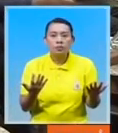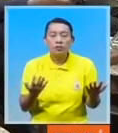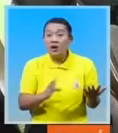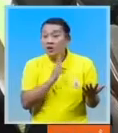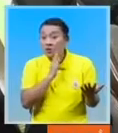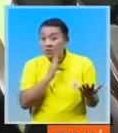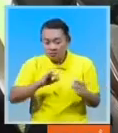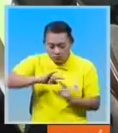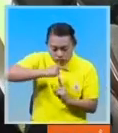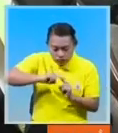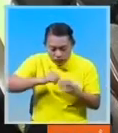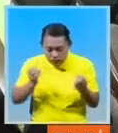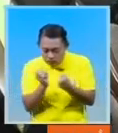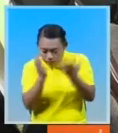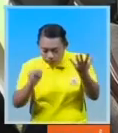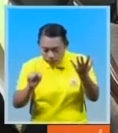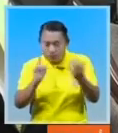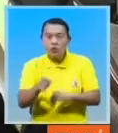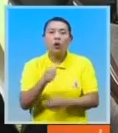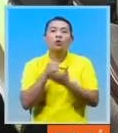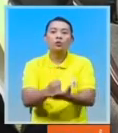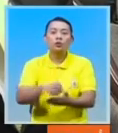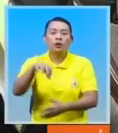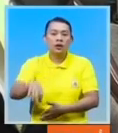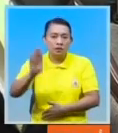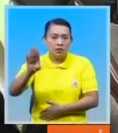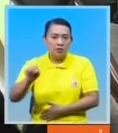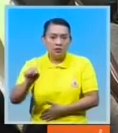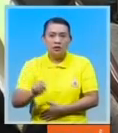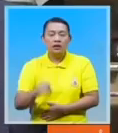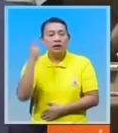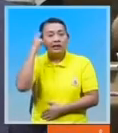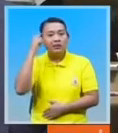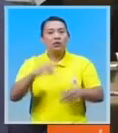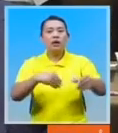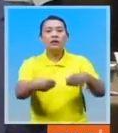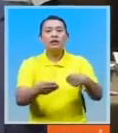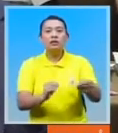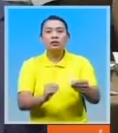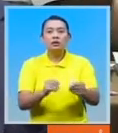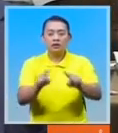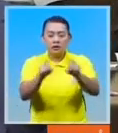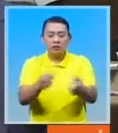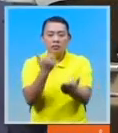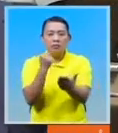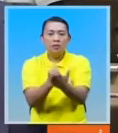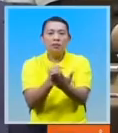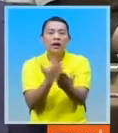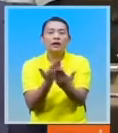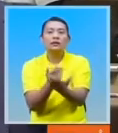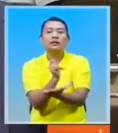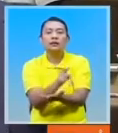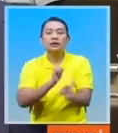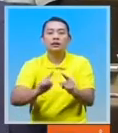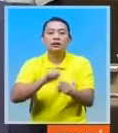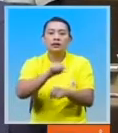ะครับหน่วยงานควรที่จะช่วยเหลือเยียวยาให้กับผู้ประกอบการขณะเดียวกันควรที่จะยืดหยุ่นงวดชำระค่าใบอนุญาตค่าหลักประกันแล้วก็สร้าง